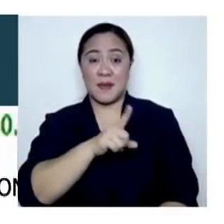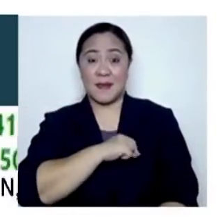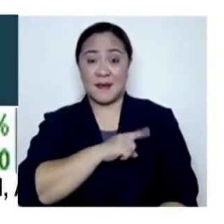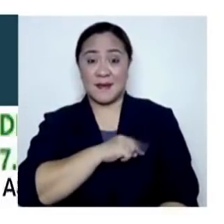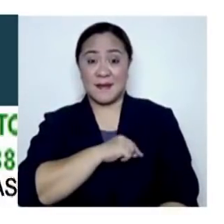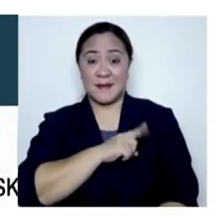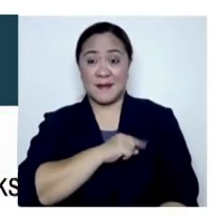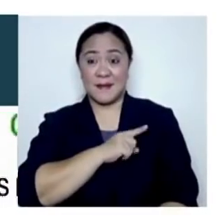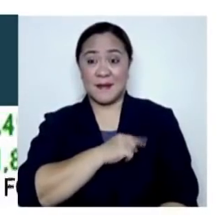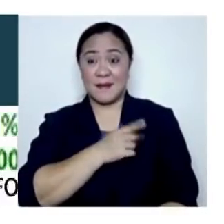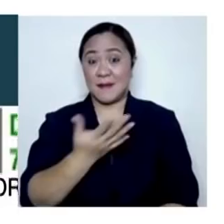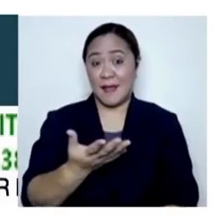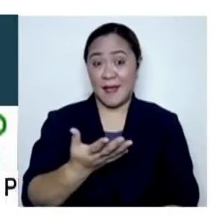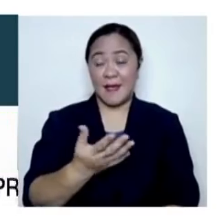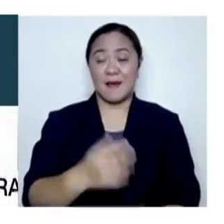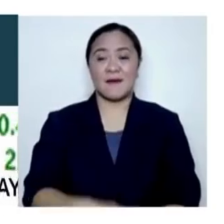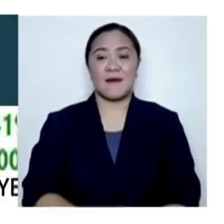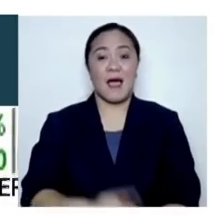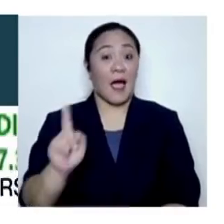Ako, ang tingin ko,